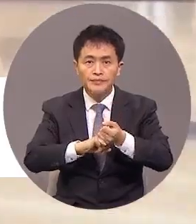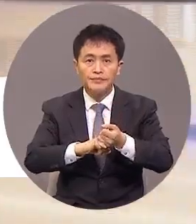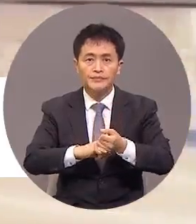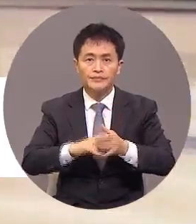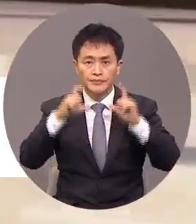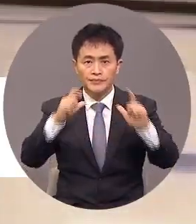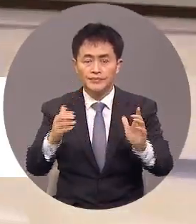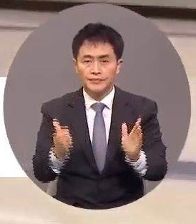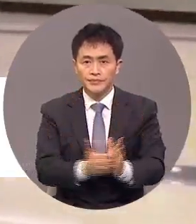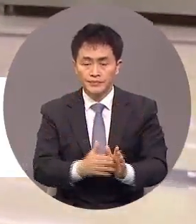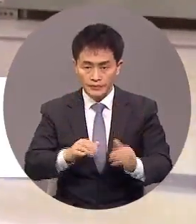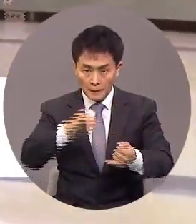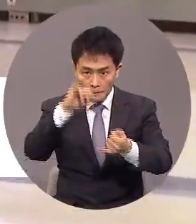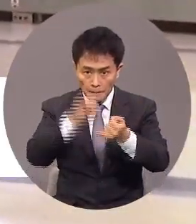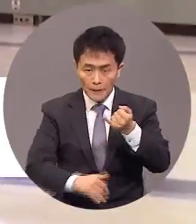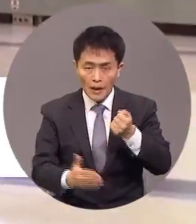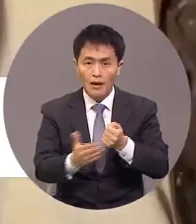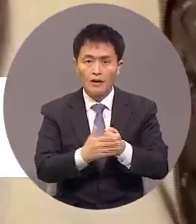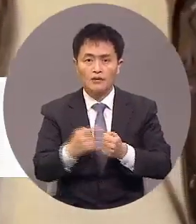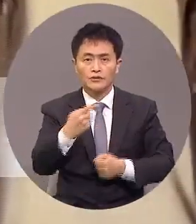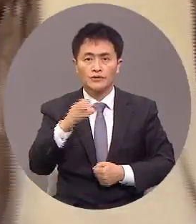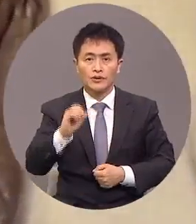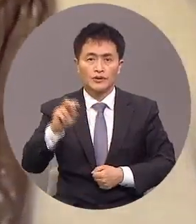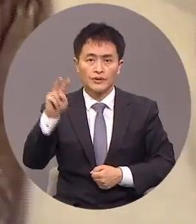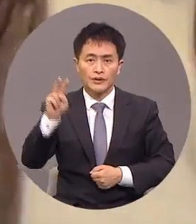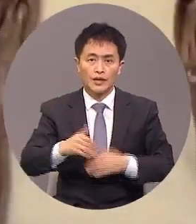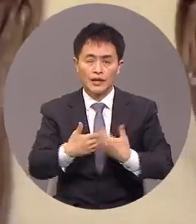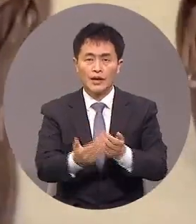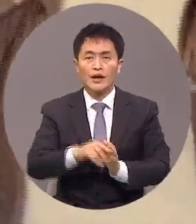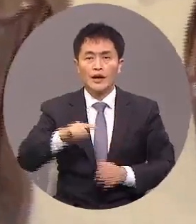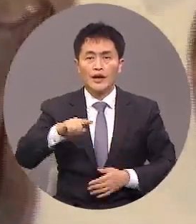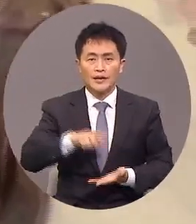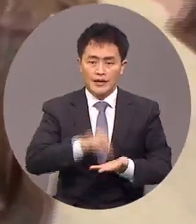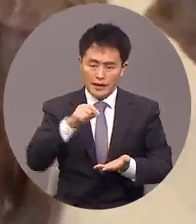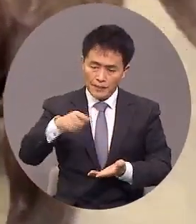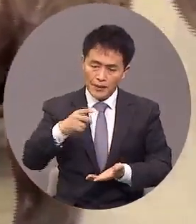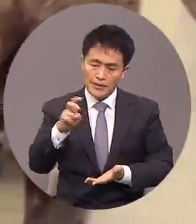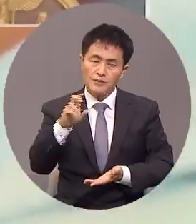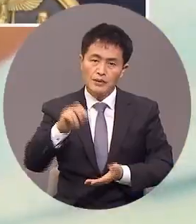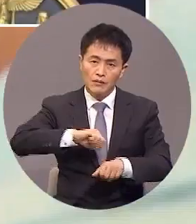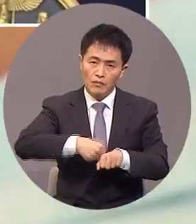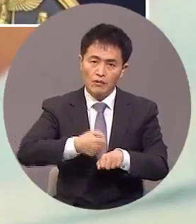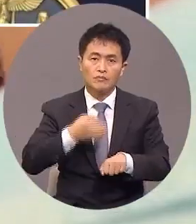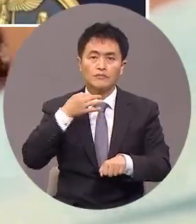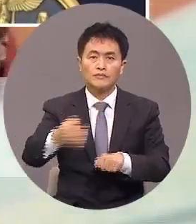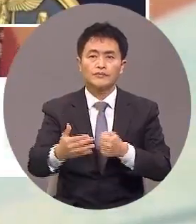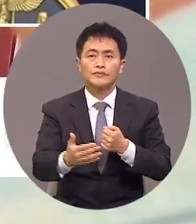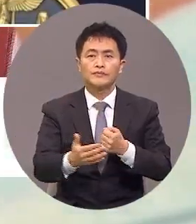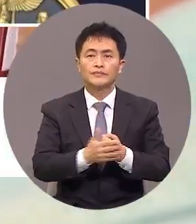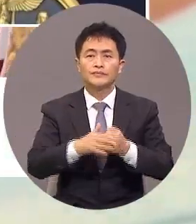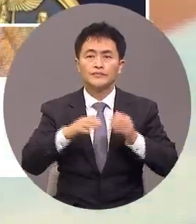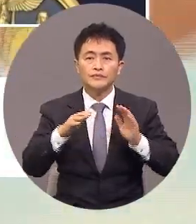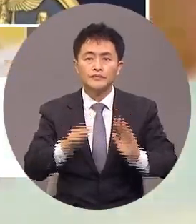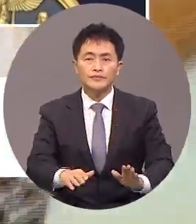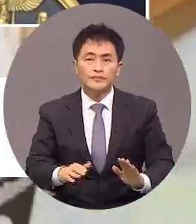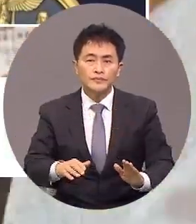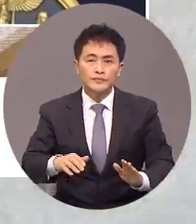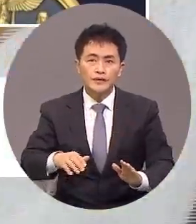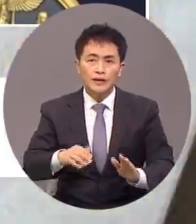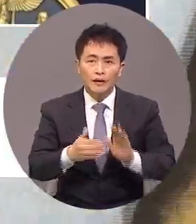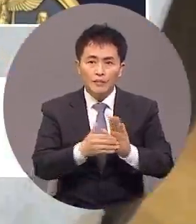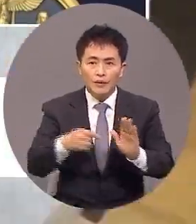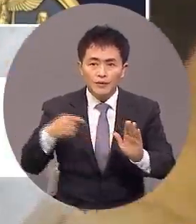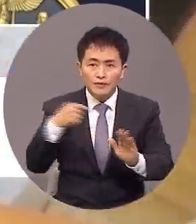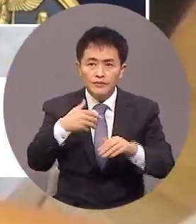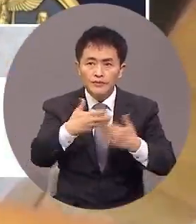했습니다. 이를 어기면 최대 $1,000, 약 120만 원의 벌금을 내야 합니다. That isolation